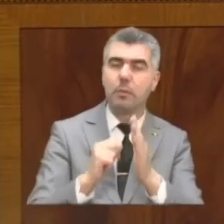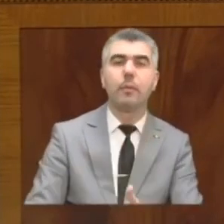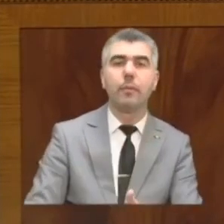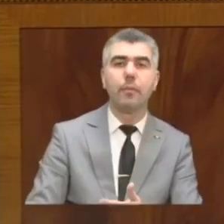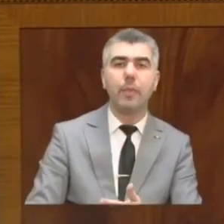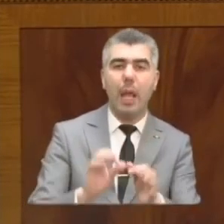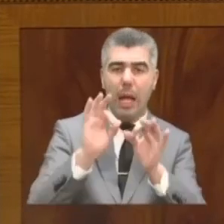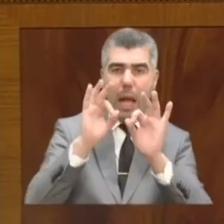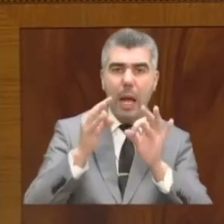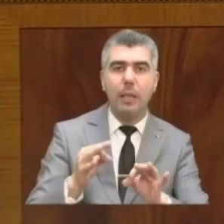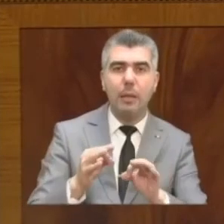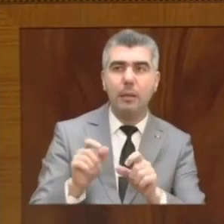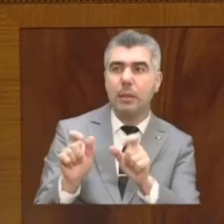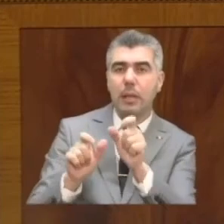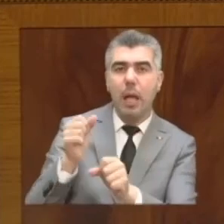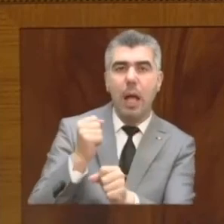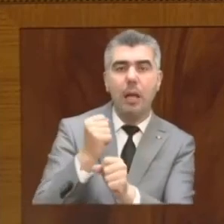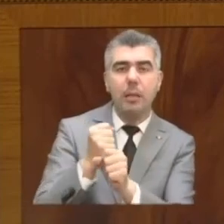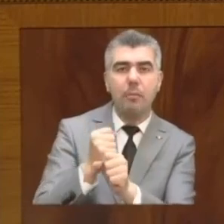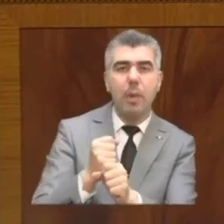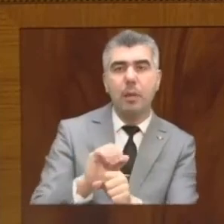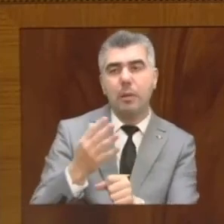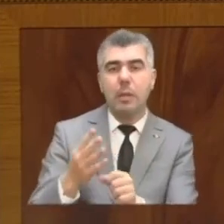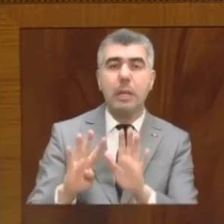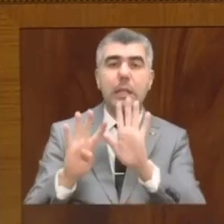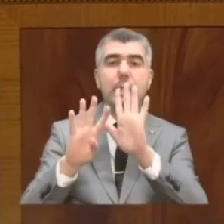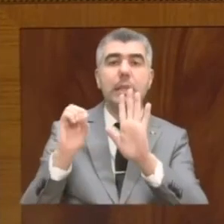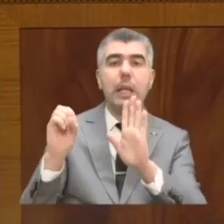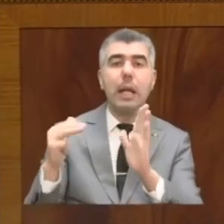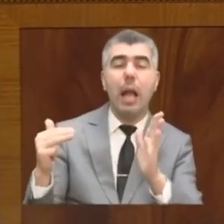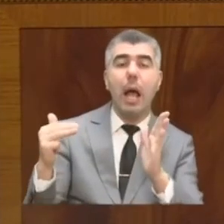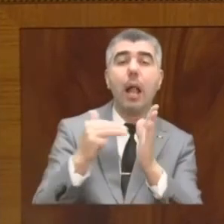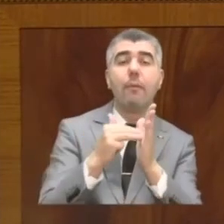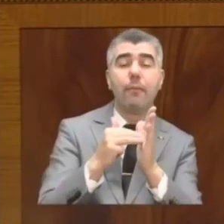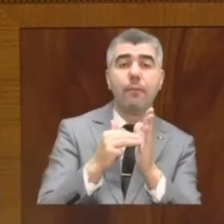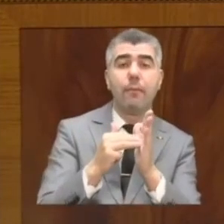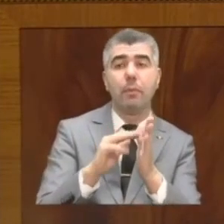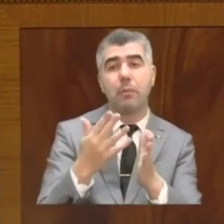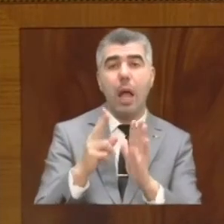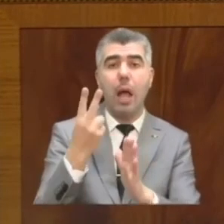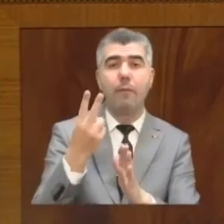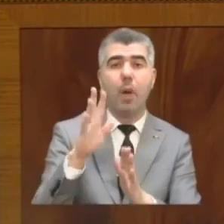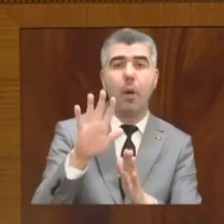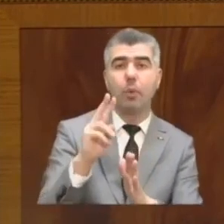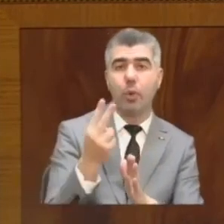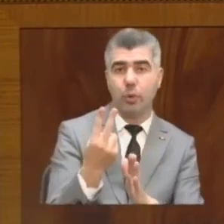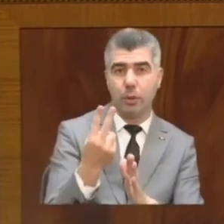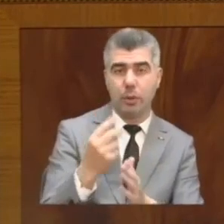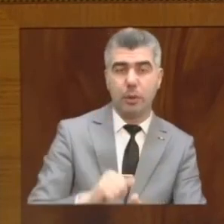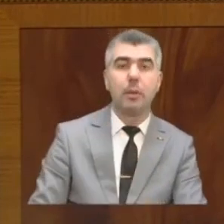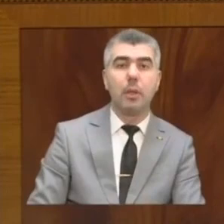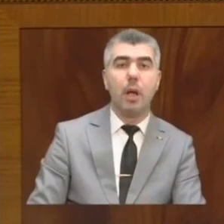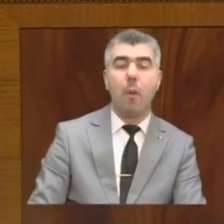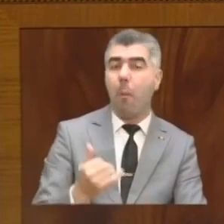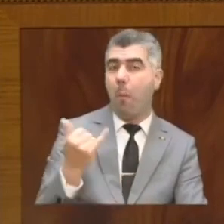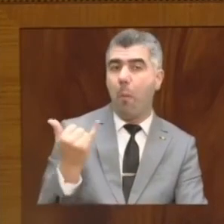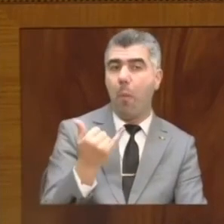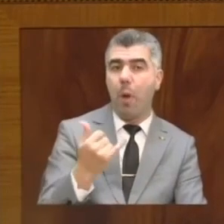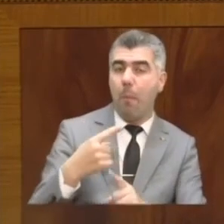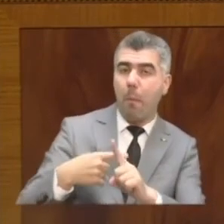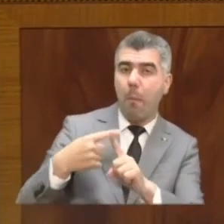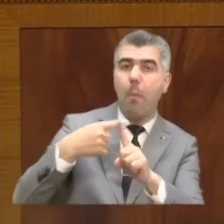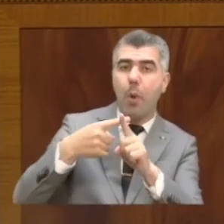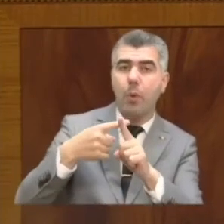أعداد العاملين إلى أكثر من 90,000 بحلول سنة 2025. غايتنا بذلك تجاوز